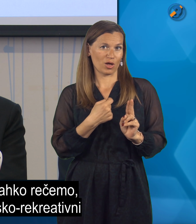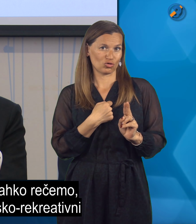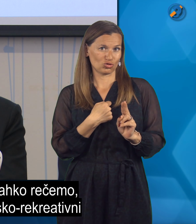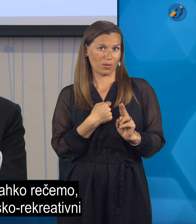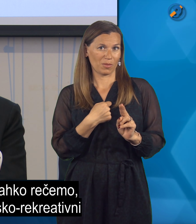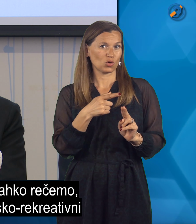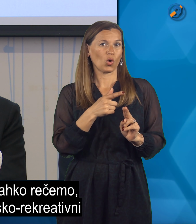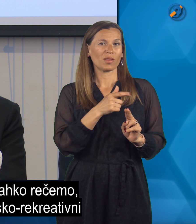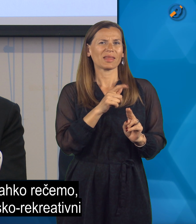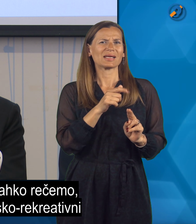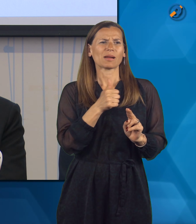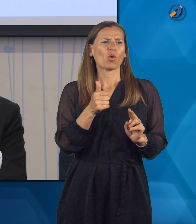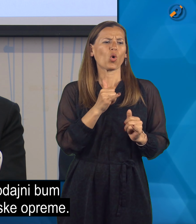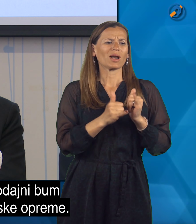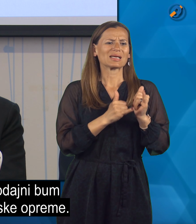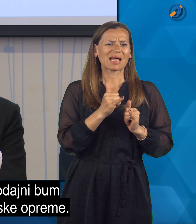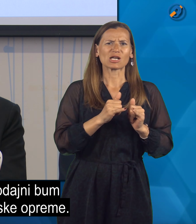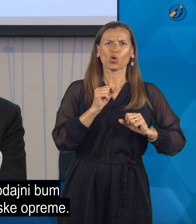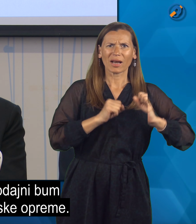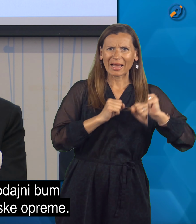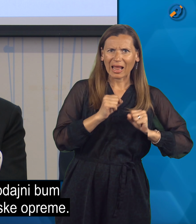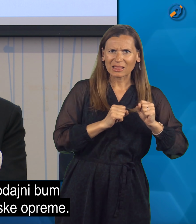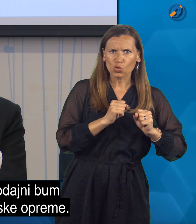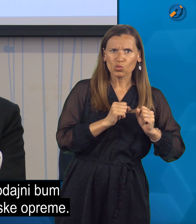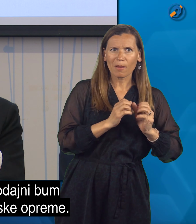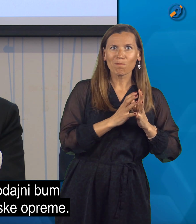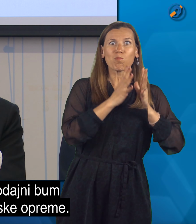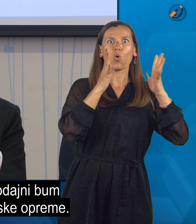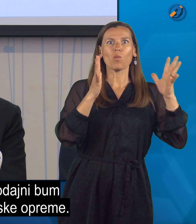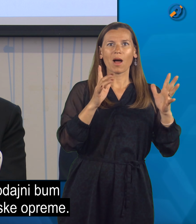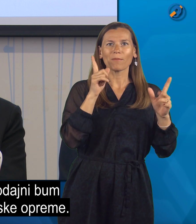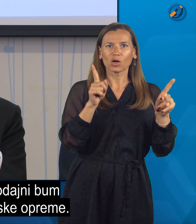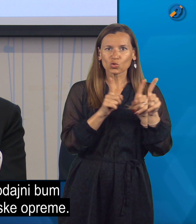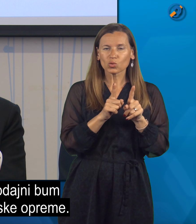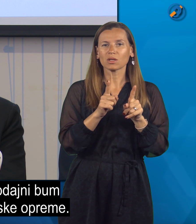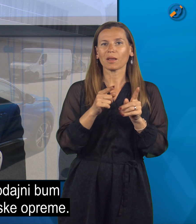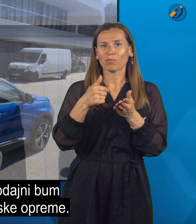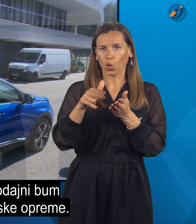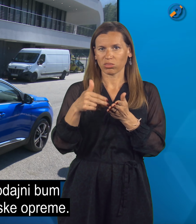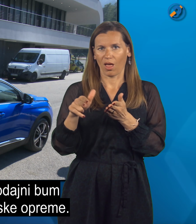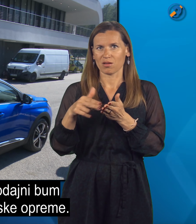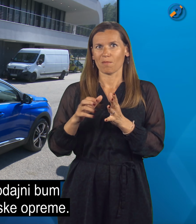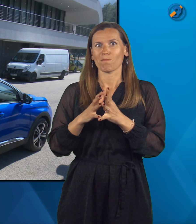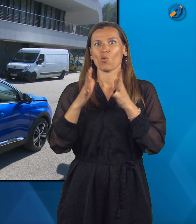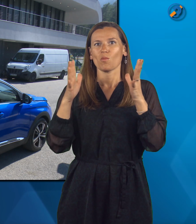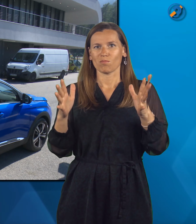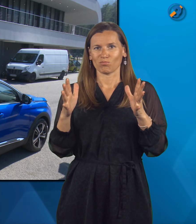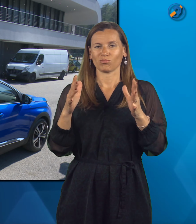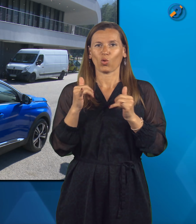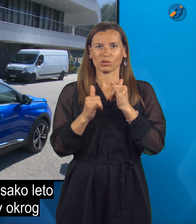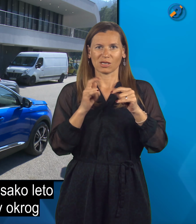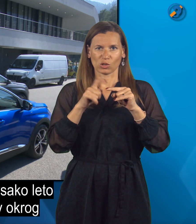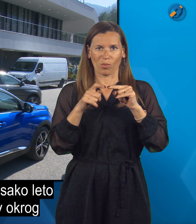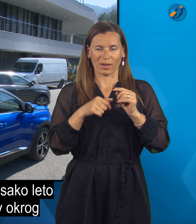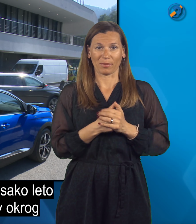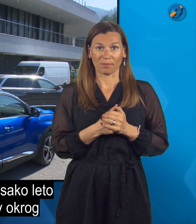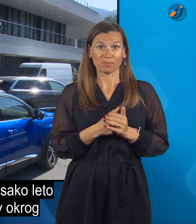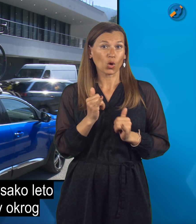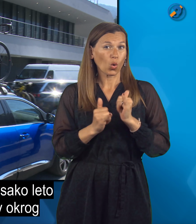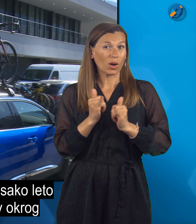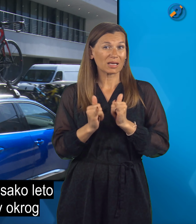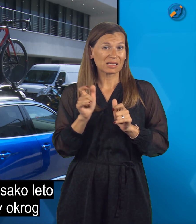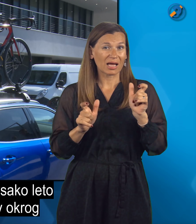samo kolesarsko-rekreativni boom, ampak je tudi prodajni boom koles in kolesarske opreme. Kolesarji so vsako